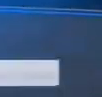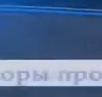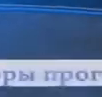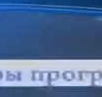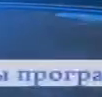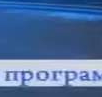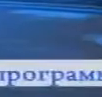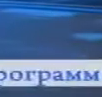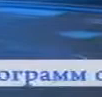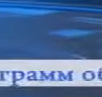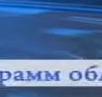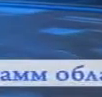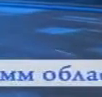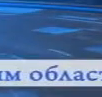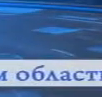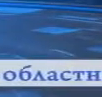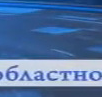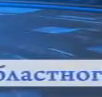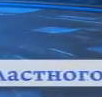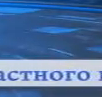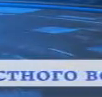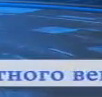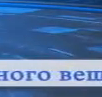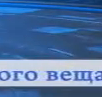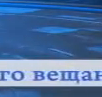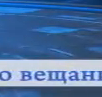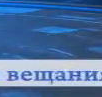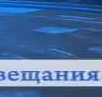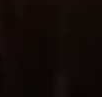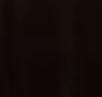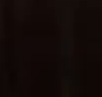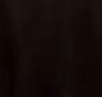Спонсор областного вещания – Центр диагностики и ремонта «Техэнерго».